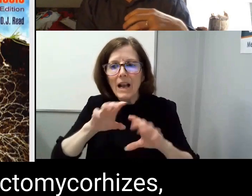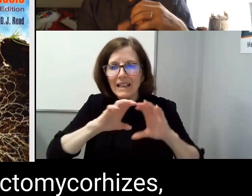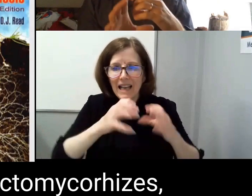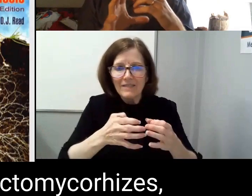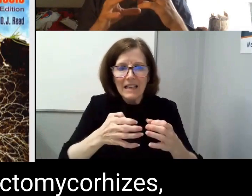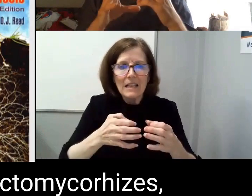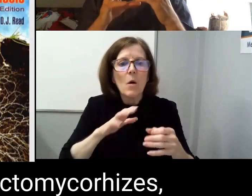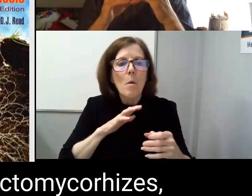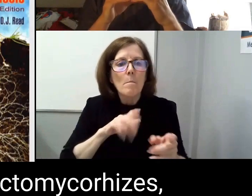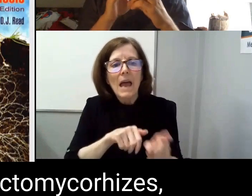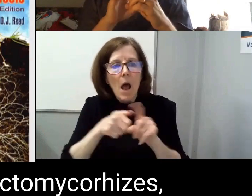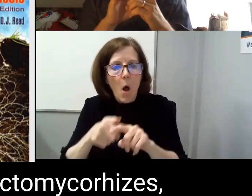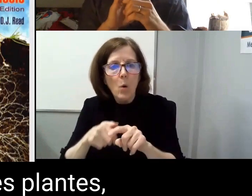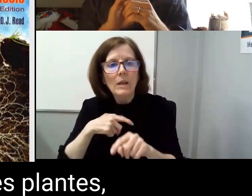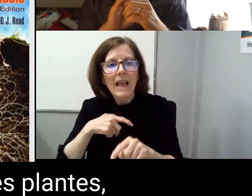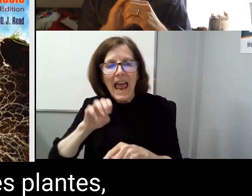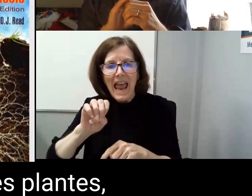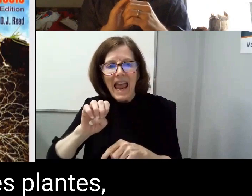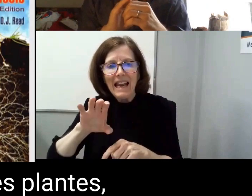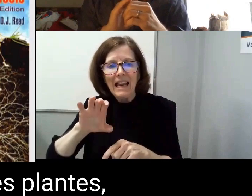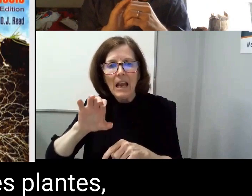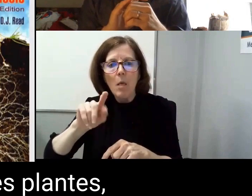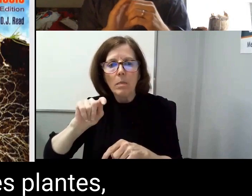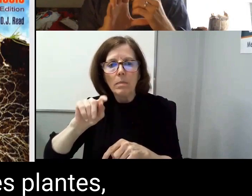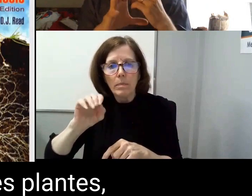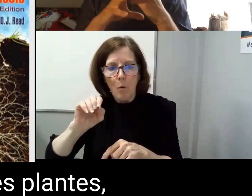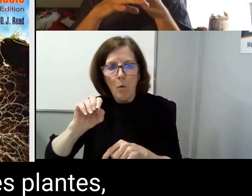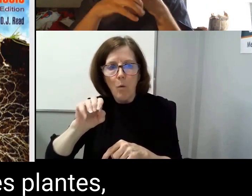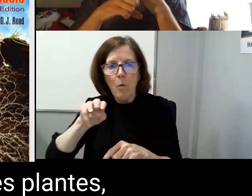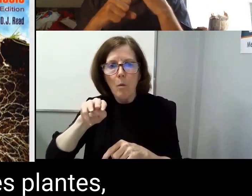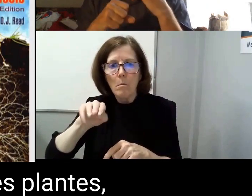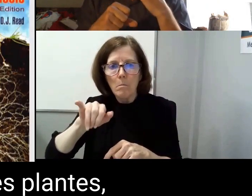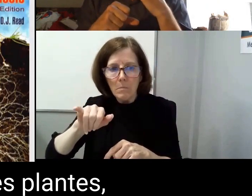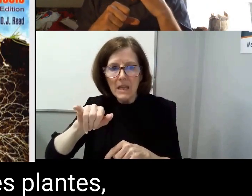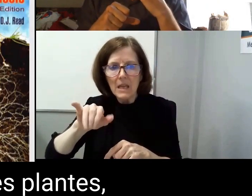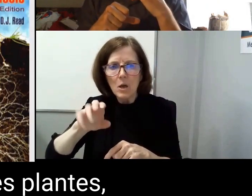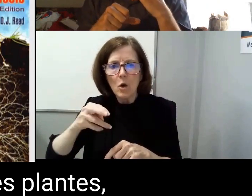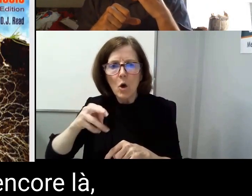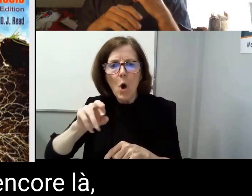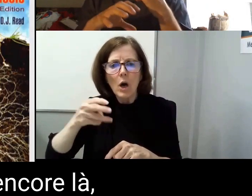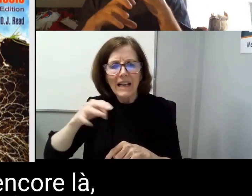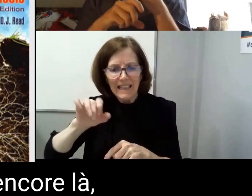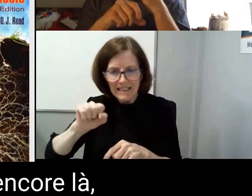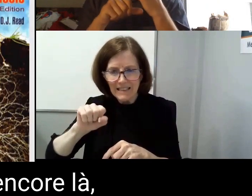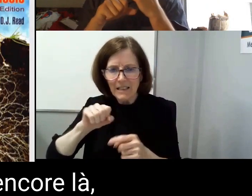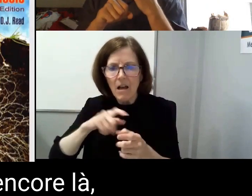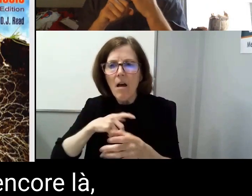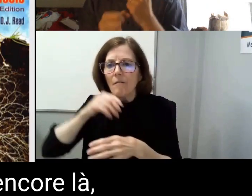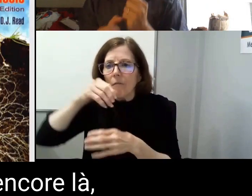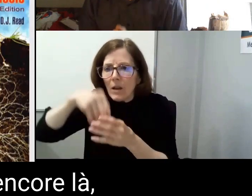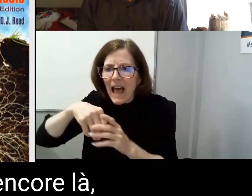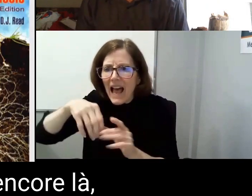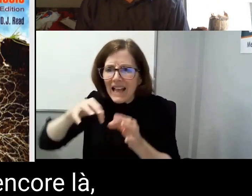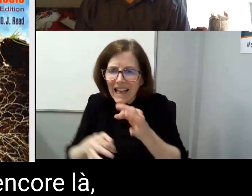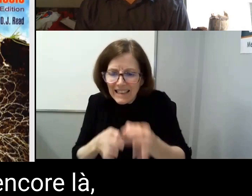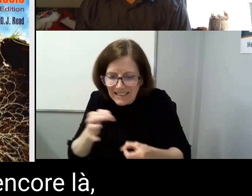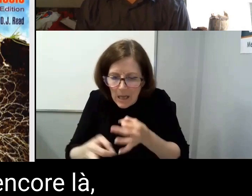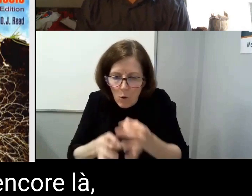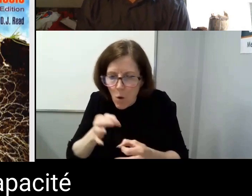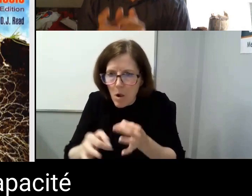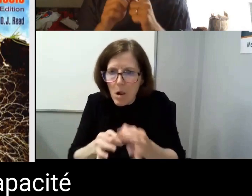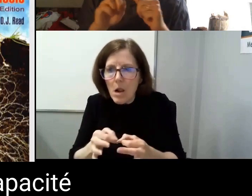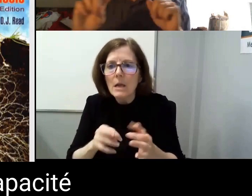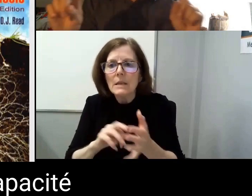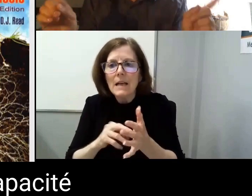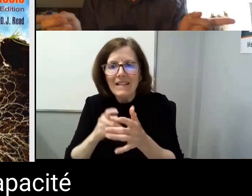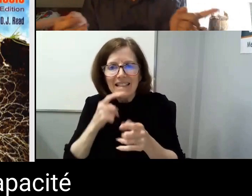qui ne pourront pas entrer jusque dans la cellule des plantes, mais qui vont enrober les racines, puis faire un échange encore là de ressources super